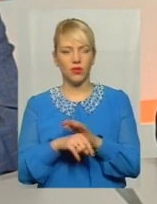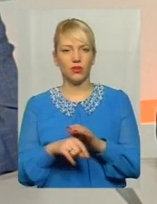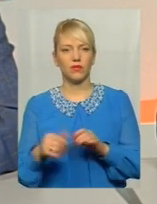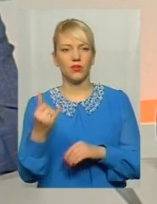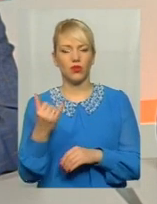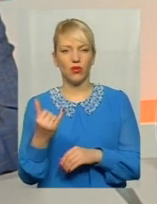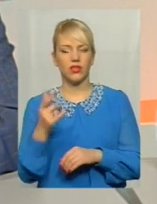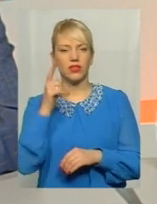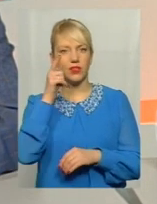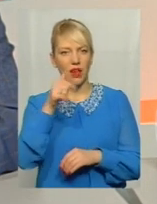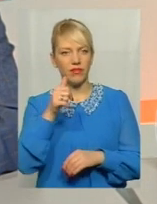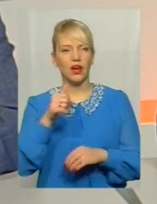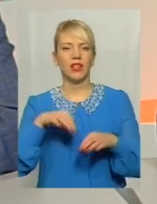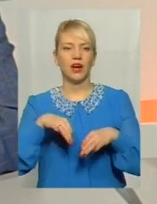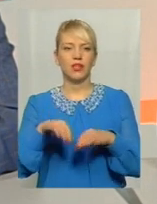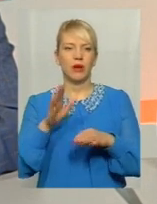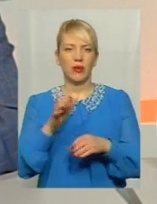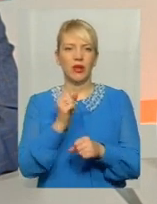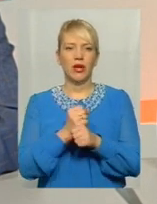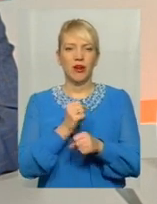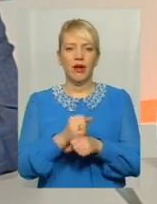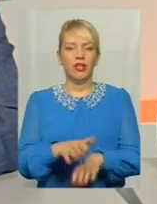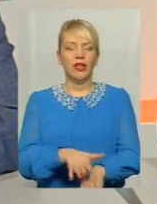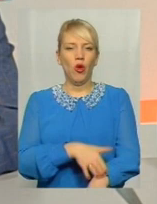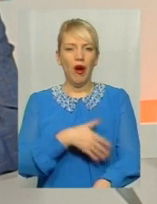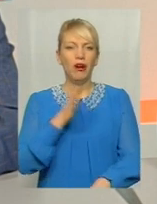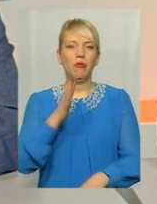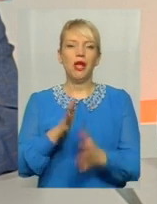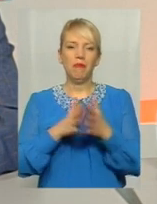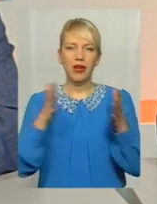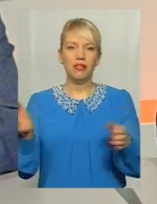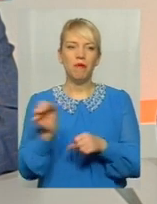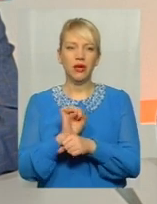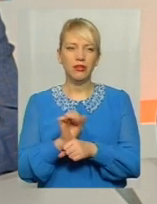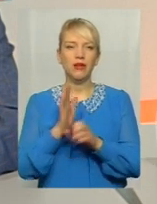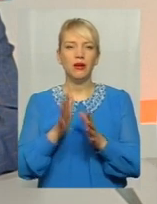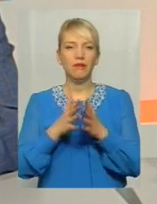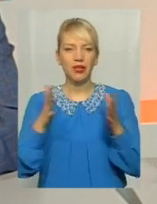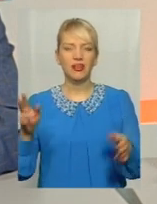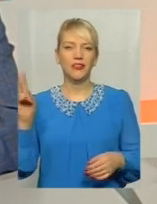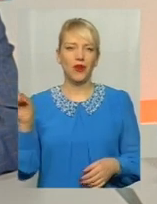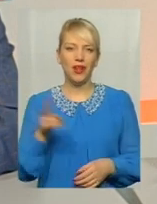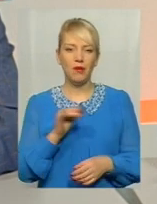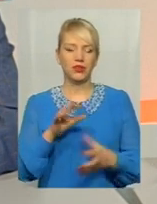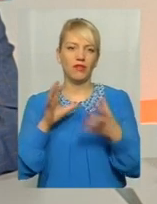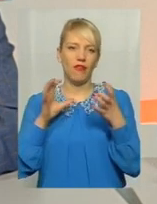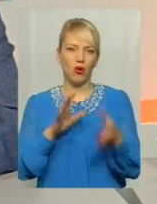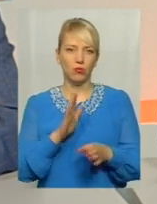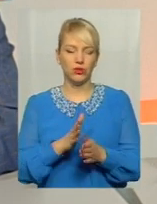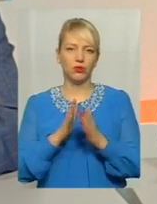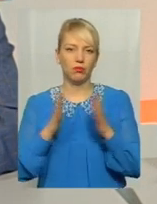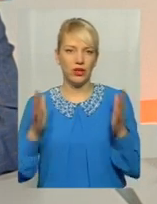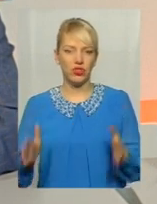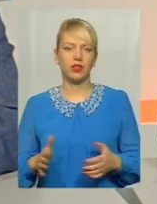сьогодні, завтра транспорт буде працювати довше, буде більше машин, буде і тролейбуса більше, і автобусів